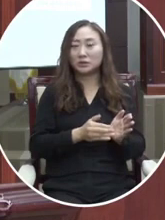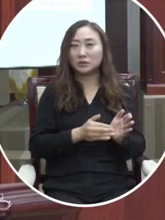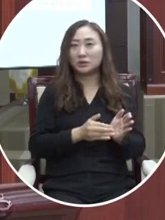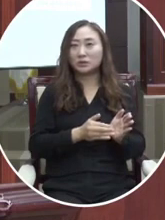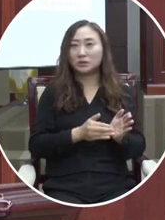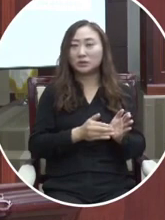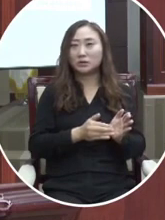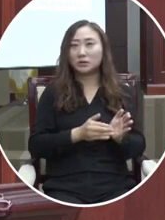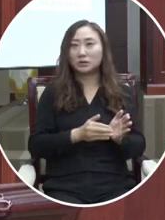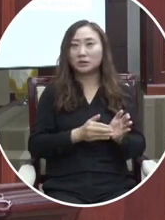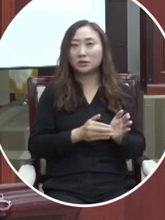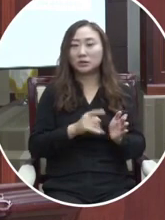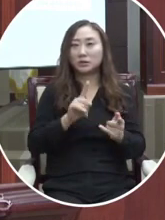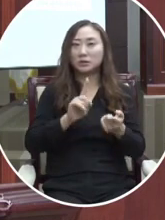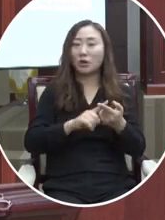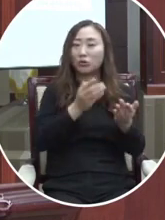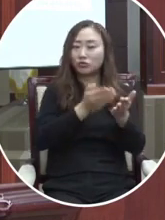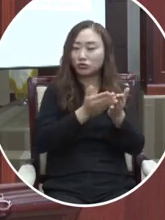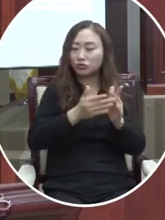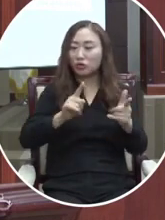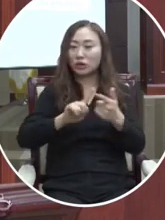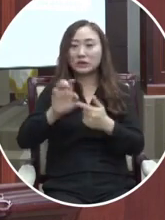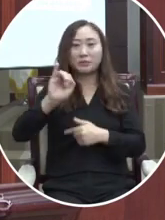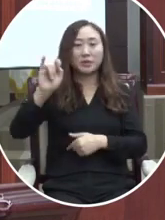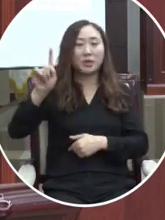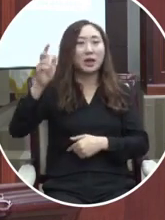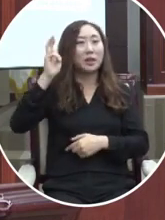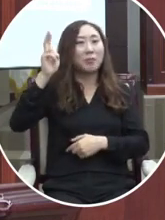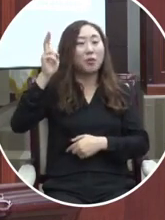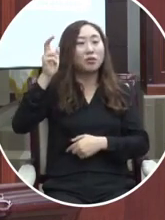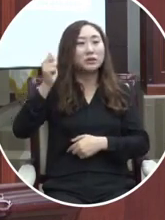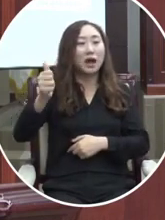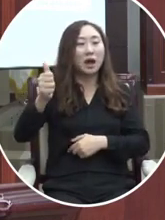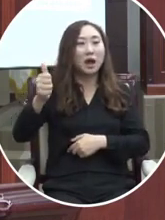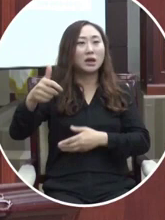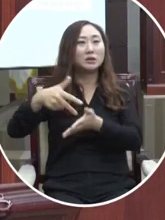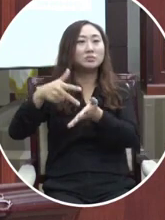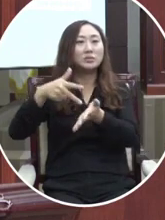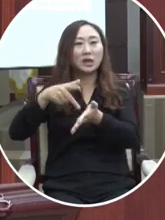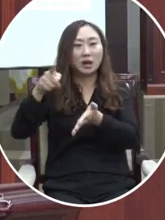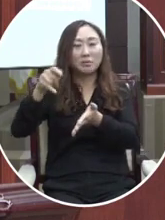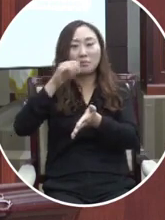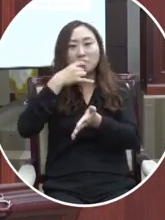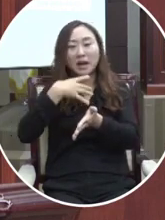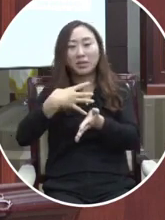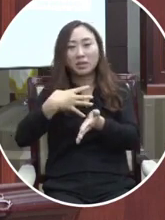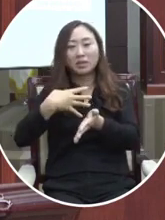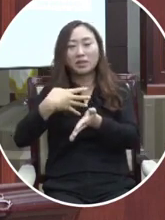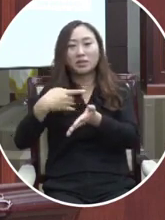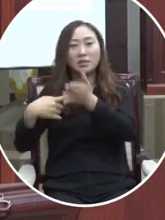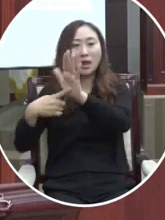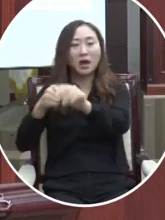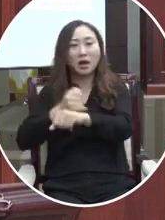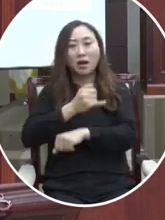각종 언론은 피노파밀리아 대표의 일방적 주장이 담긴 글을 보도하여 사실관계를 오인하도록 하였습니다.